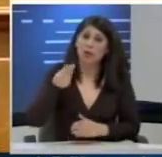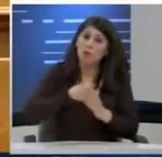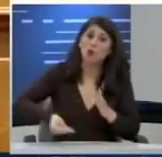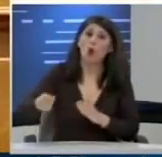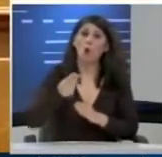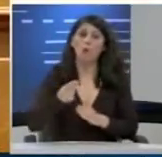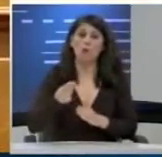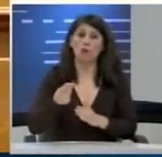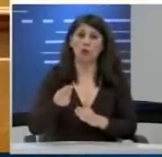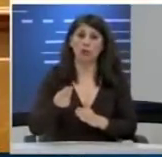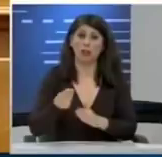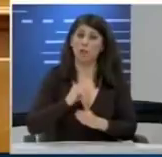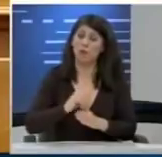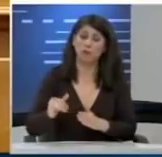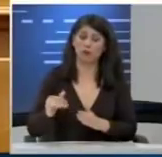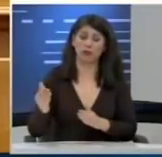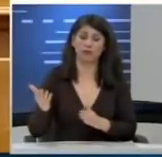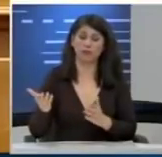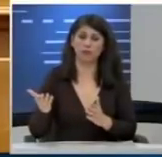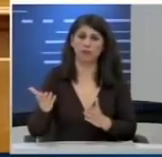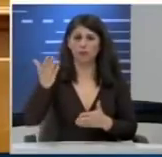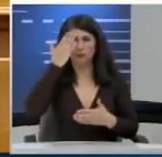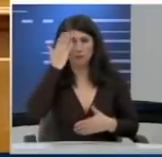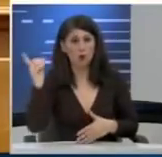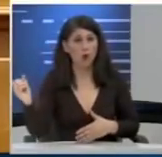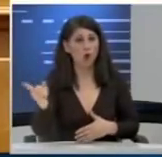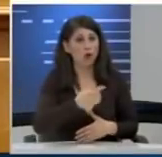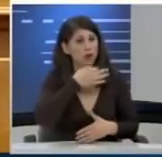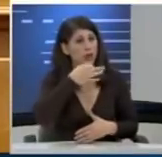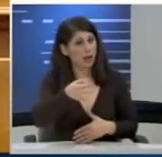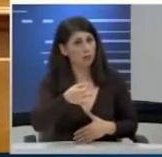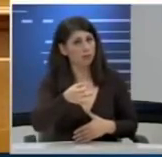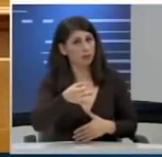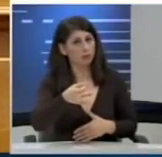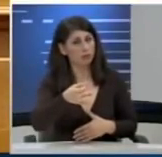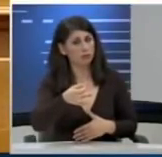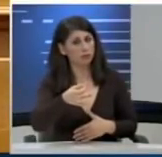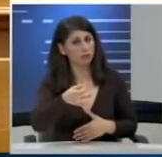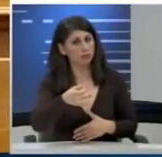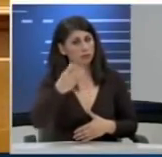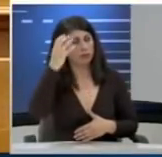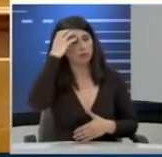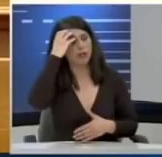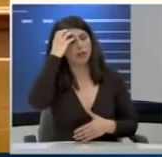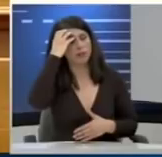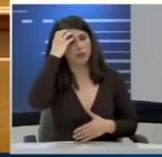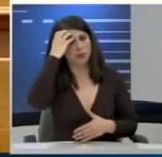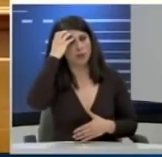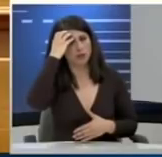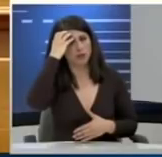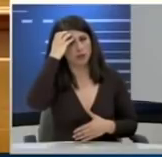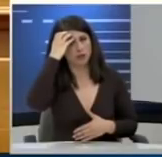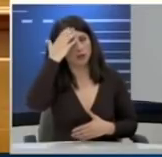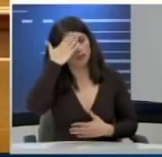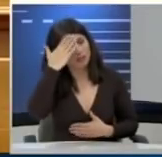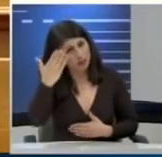ποτέ άλλοτε οφείλουμε όλους αυτούς να τους μνημονεύουμε, να τους θυμόμαστε και